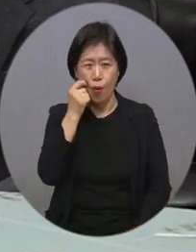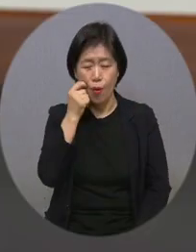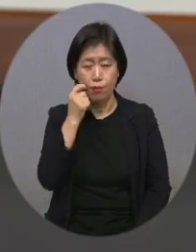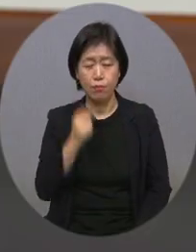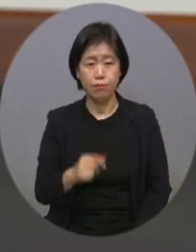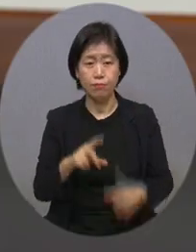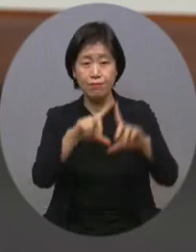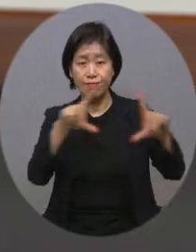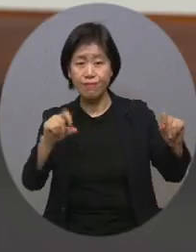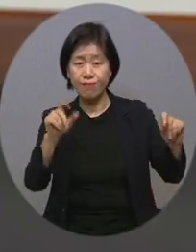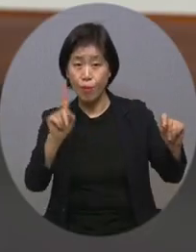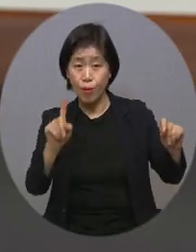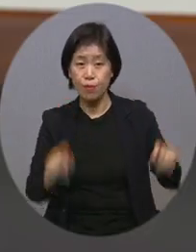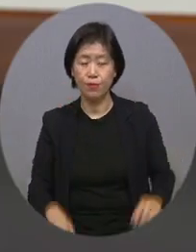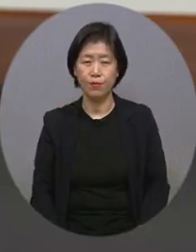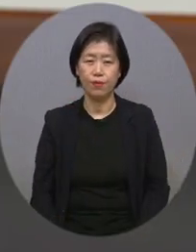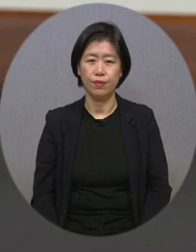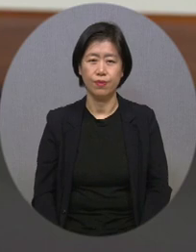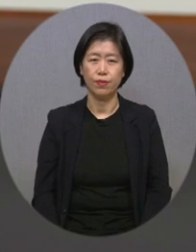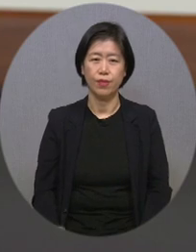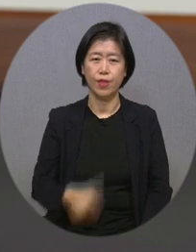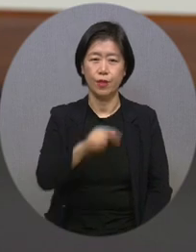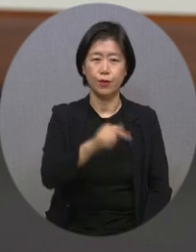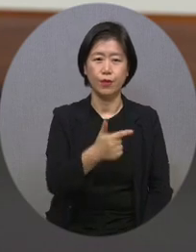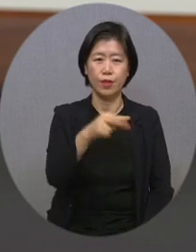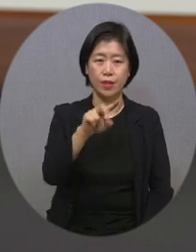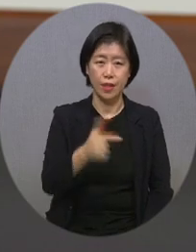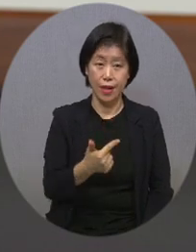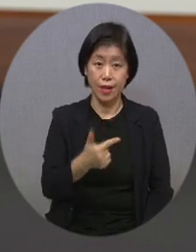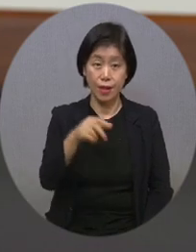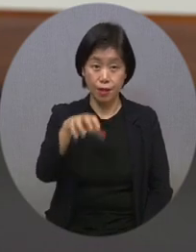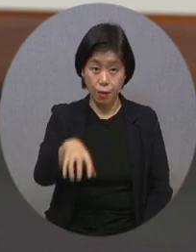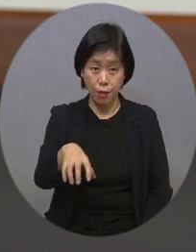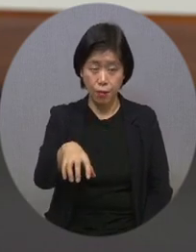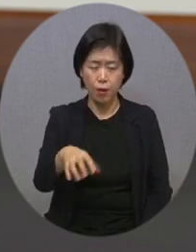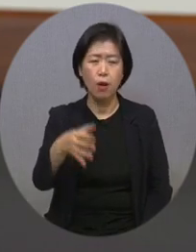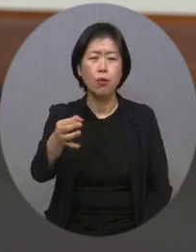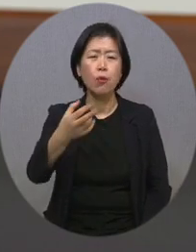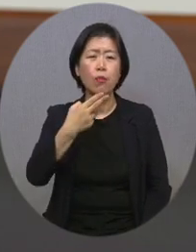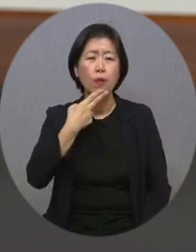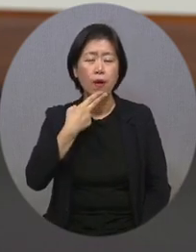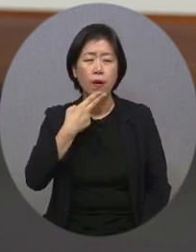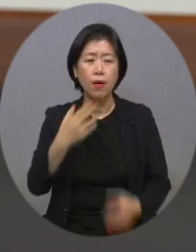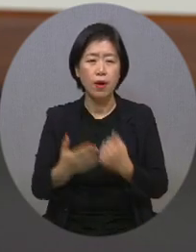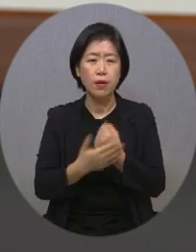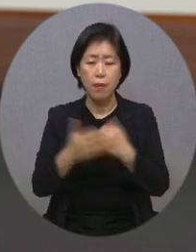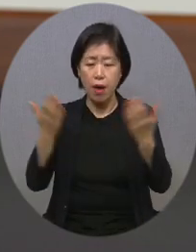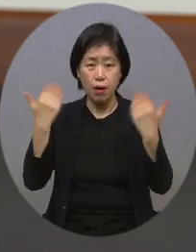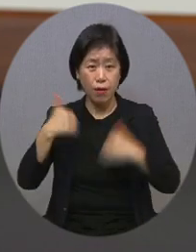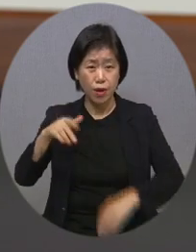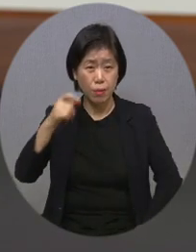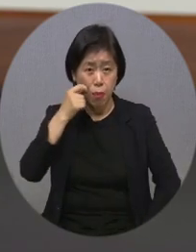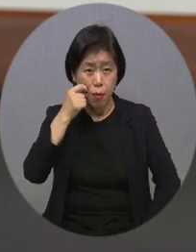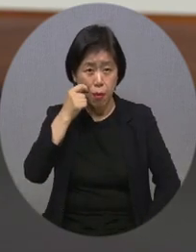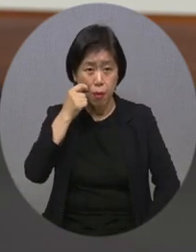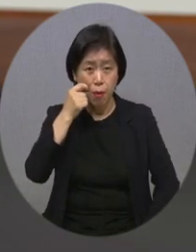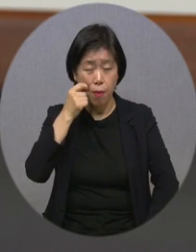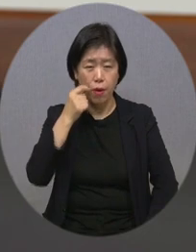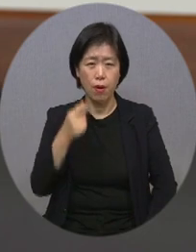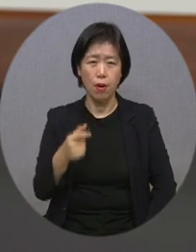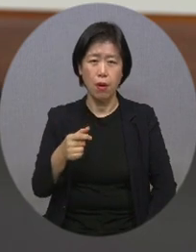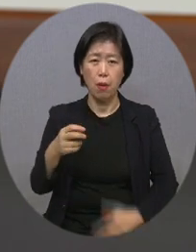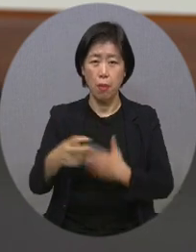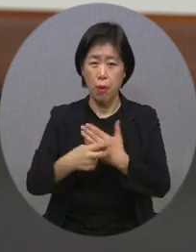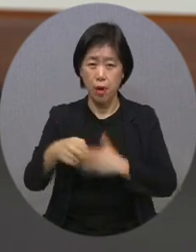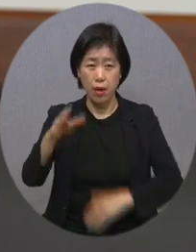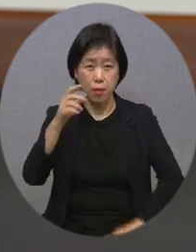슬로건이었어요. 군산에서는 돈 없어서 학교 못 가고 돈 없어서 병원 못 가는